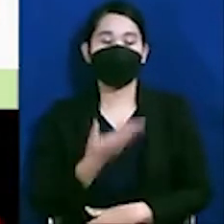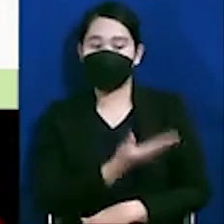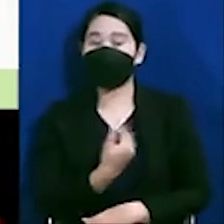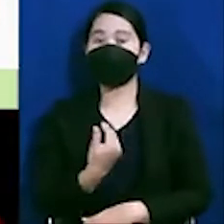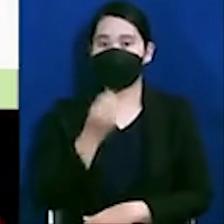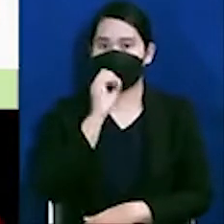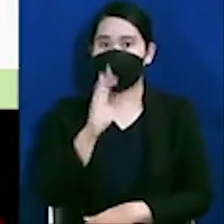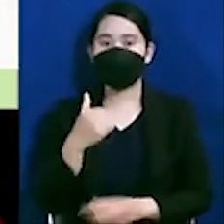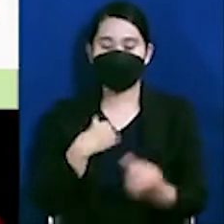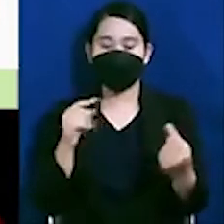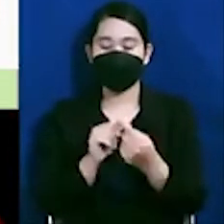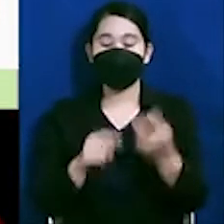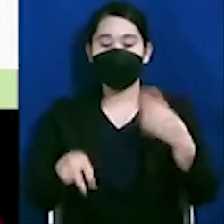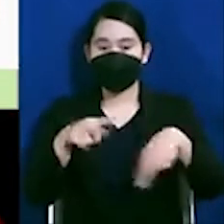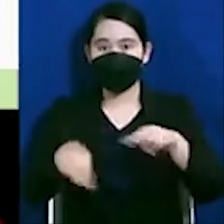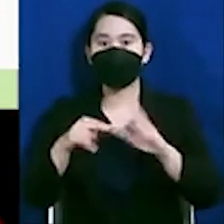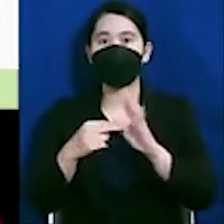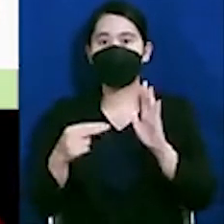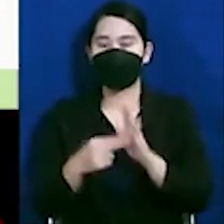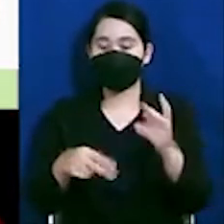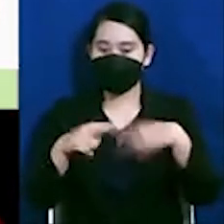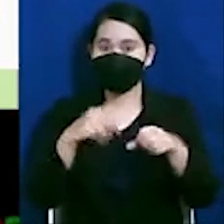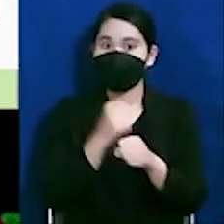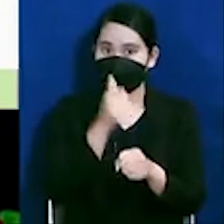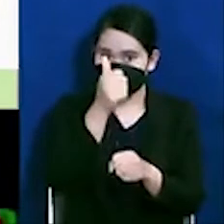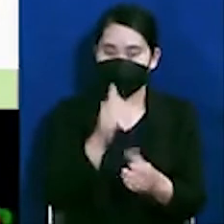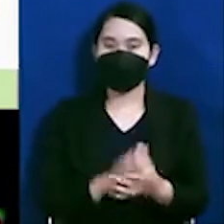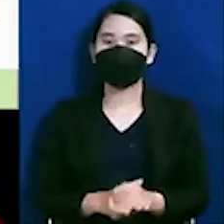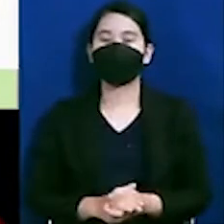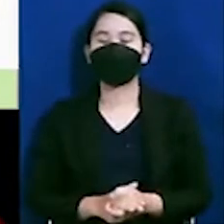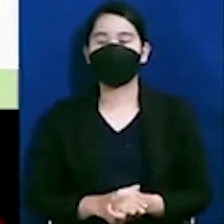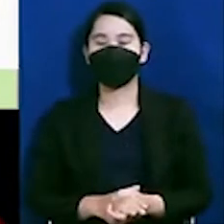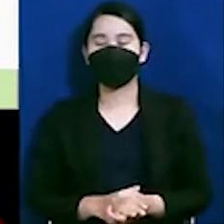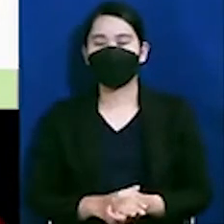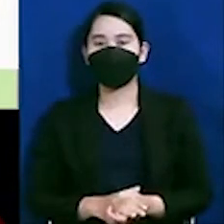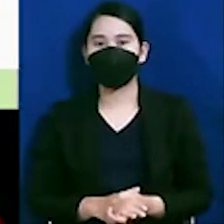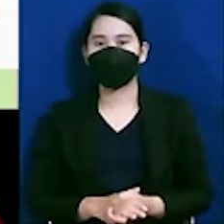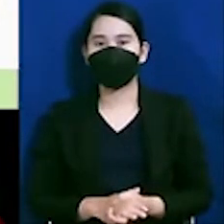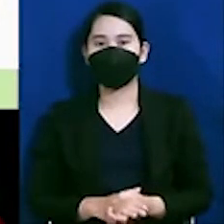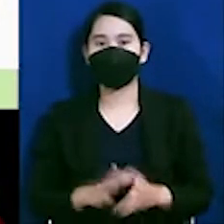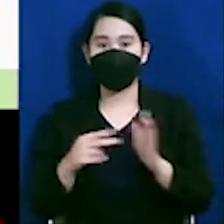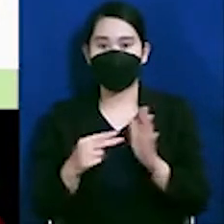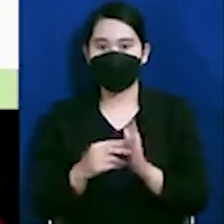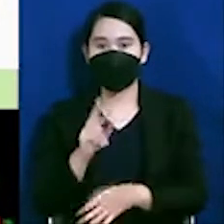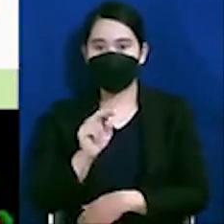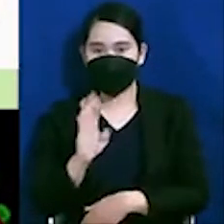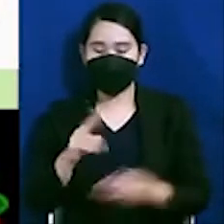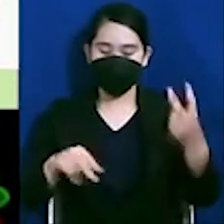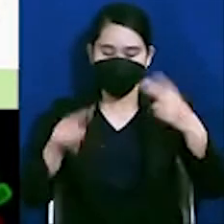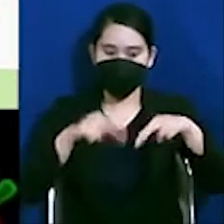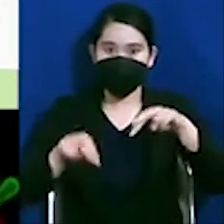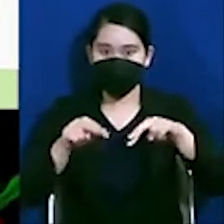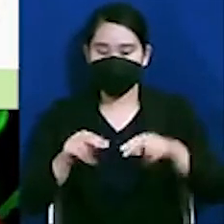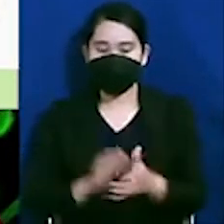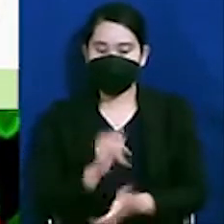ในเรื่องของการตรวจสามารถที่จะทำแอนติเจนเทสได้นะครับถ้าจะมีระบบในเรื่องของการเฝ้าระวังเชิงรุกการ